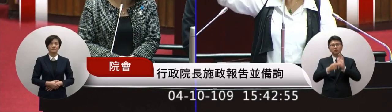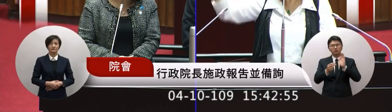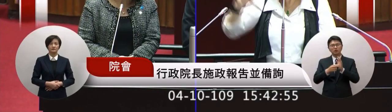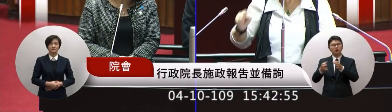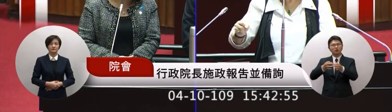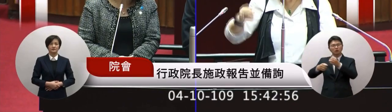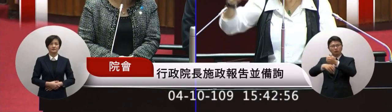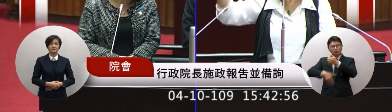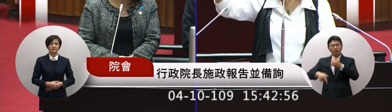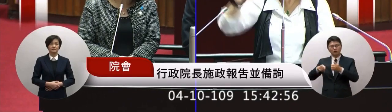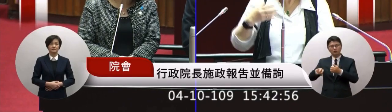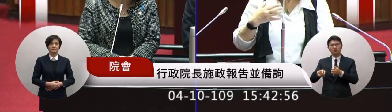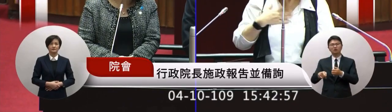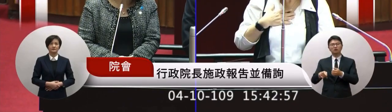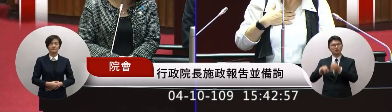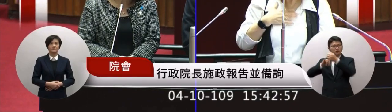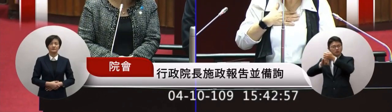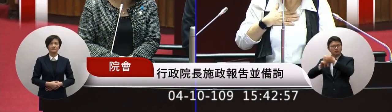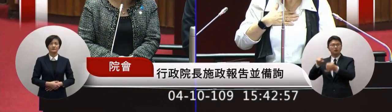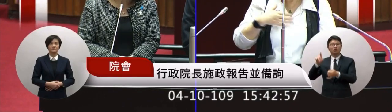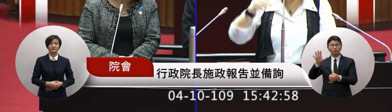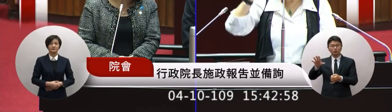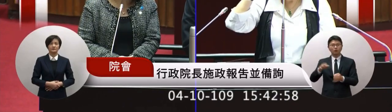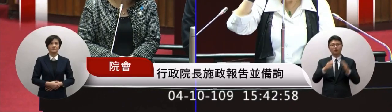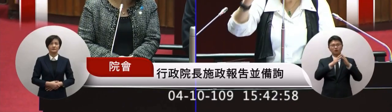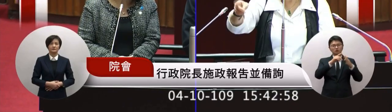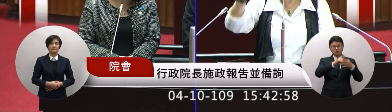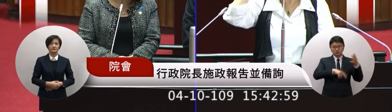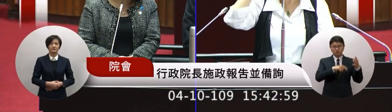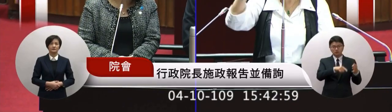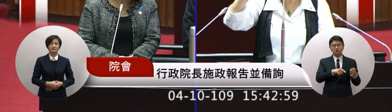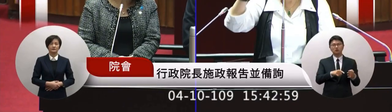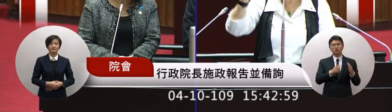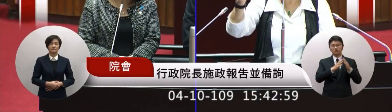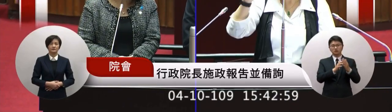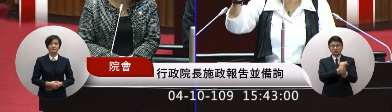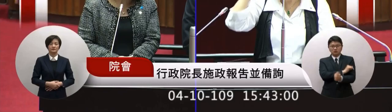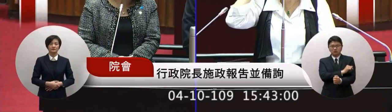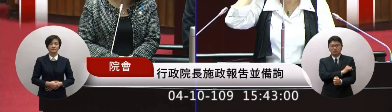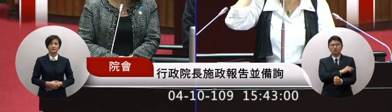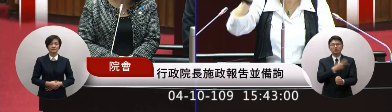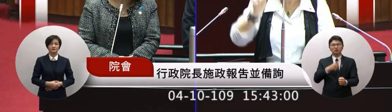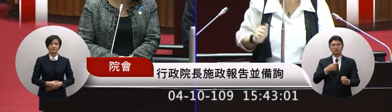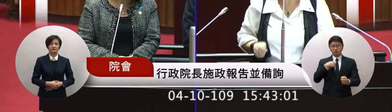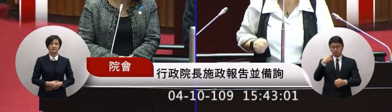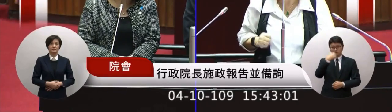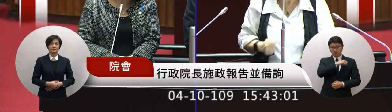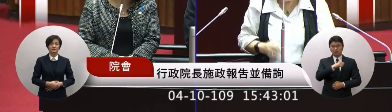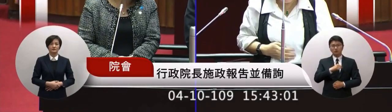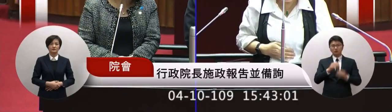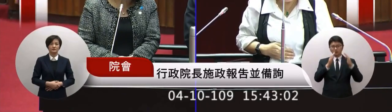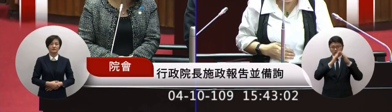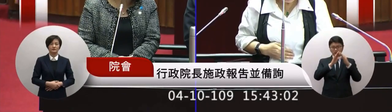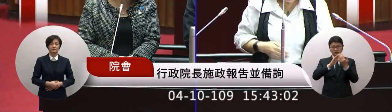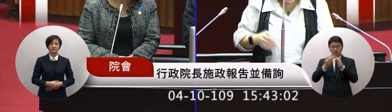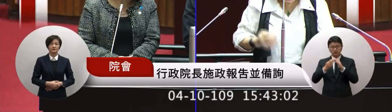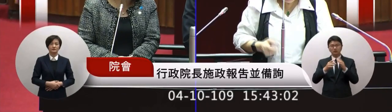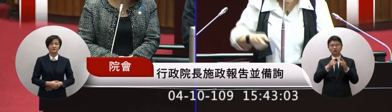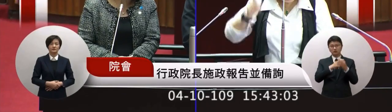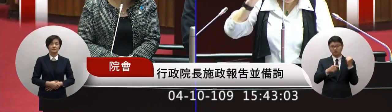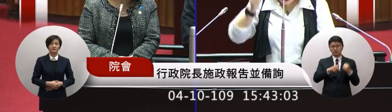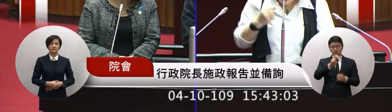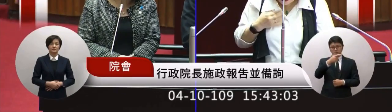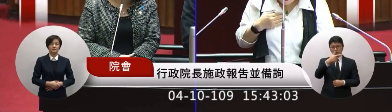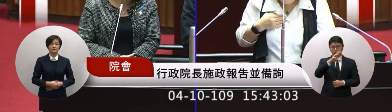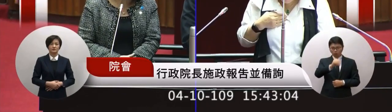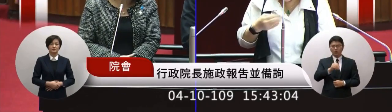他们有生产的能量，可是家事类的劳工跟台湾的26万个家庭息息相关所以